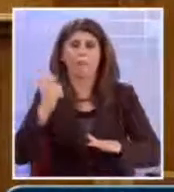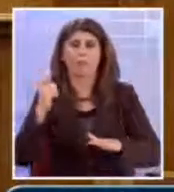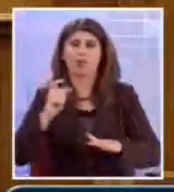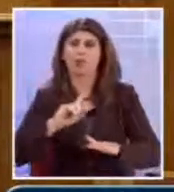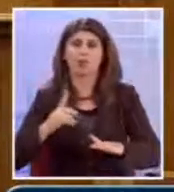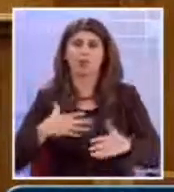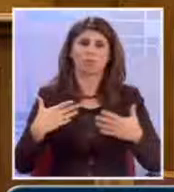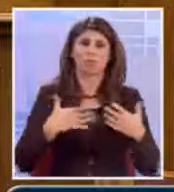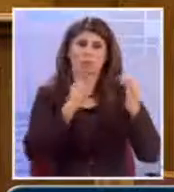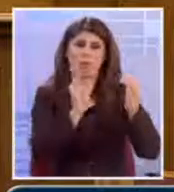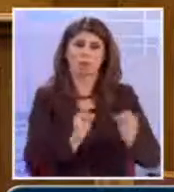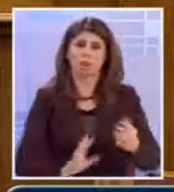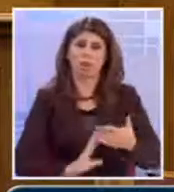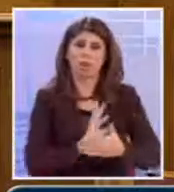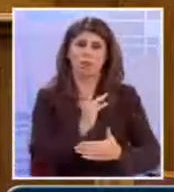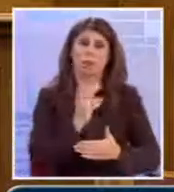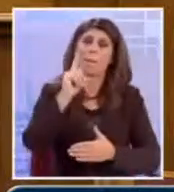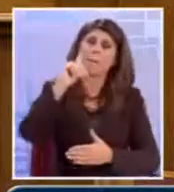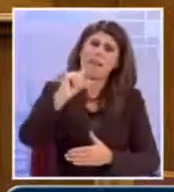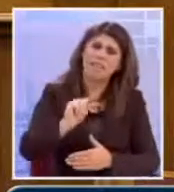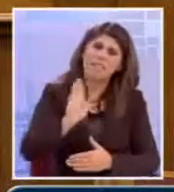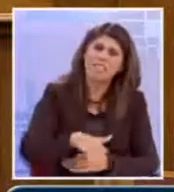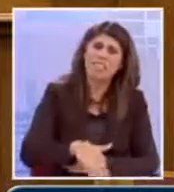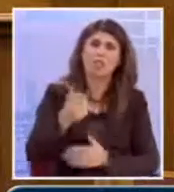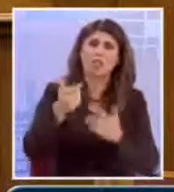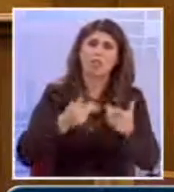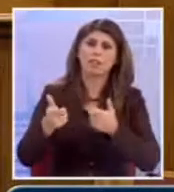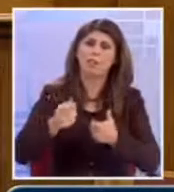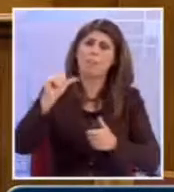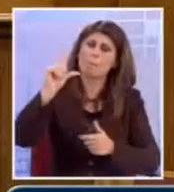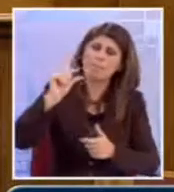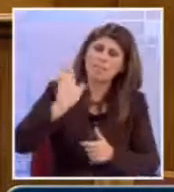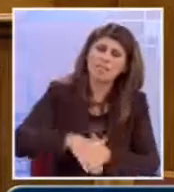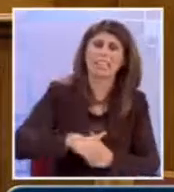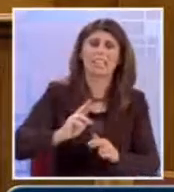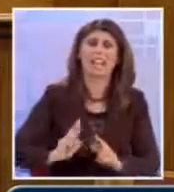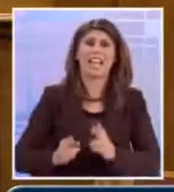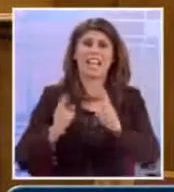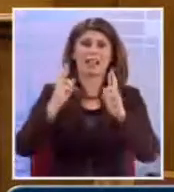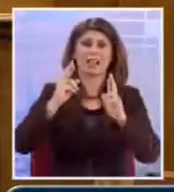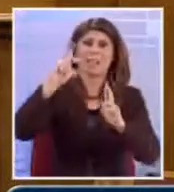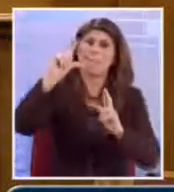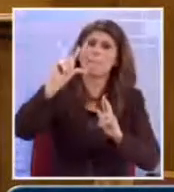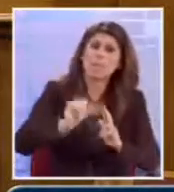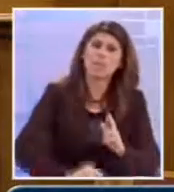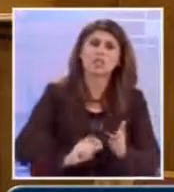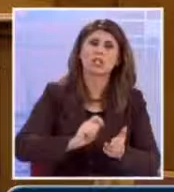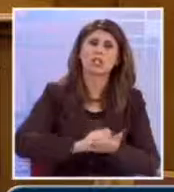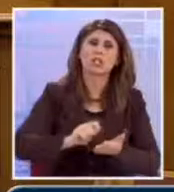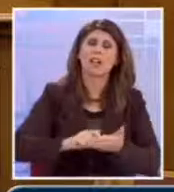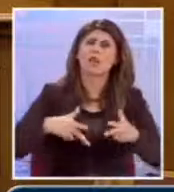σύγχρονο μοντέλο ανάπτυξης με φθηνό δανεισμό, με φθηνή ενέργεια, με μείωση των